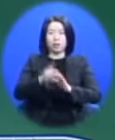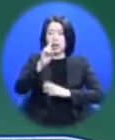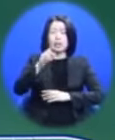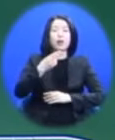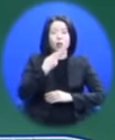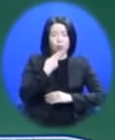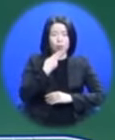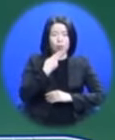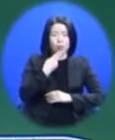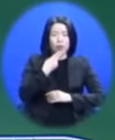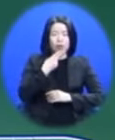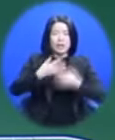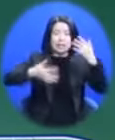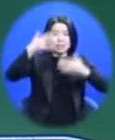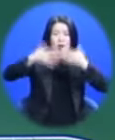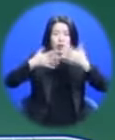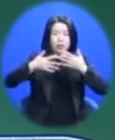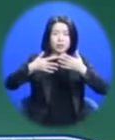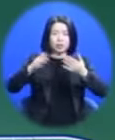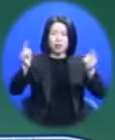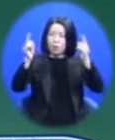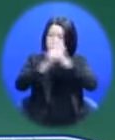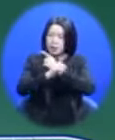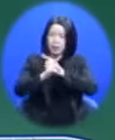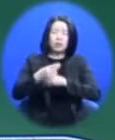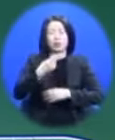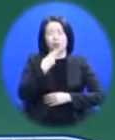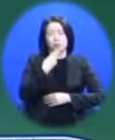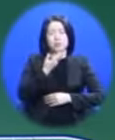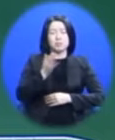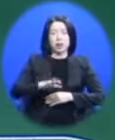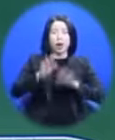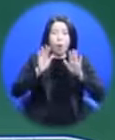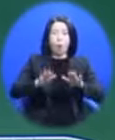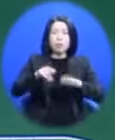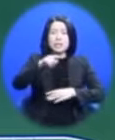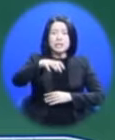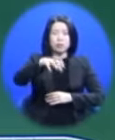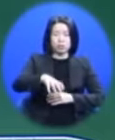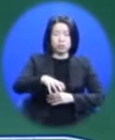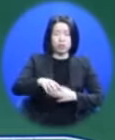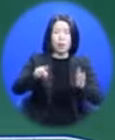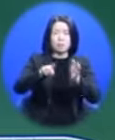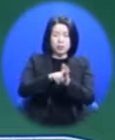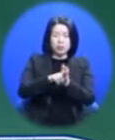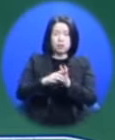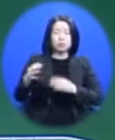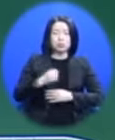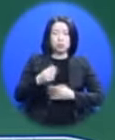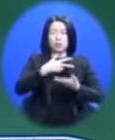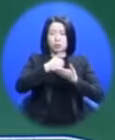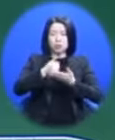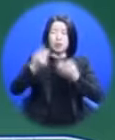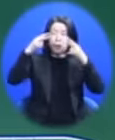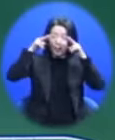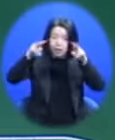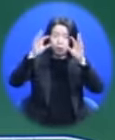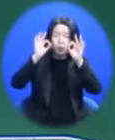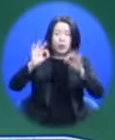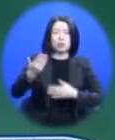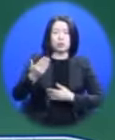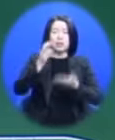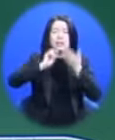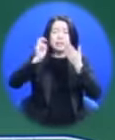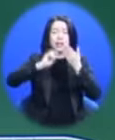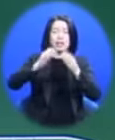없고 영화 같은 반전도 없지만 그러나 오늘 이 자리에서 믿음으로 주님을 바라보게 하시고 찬양할 수